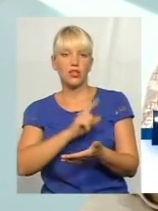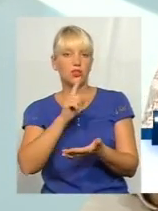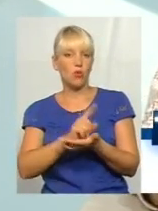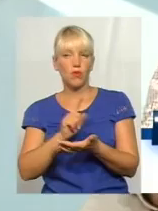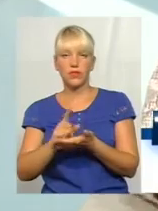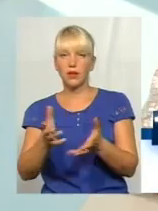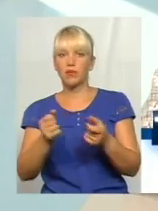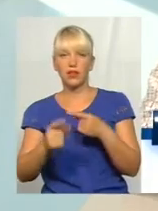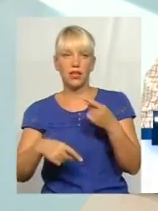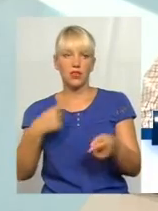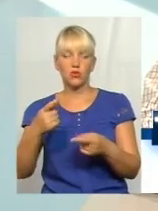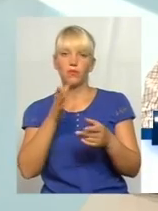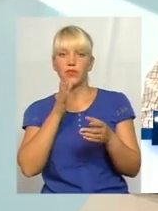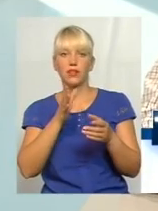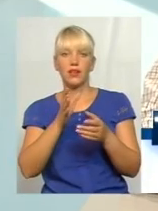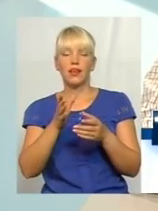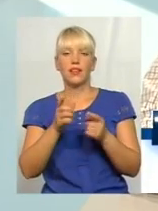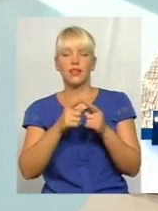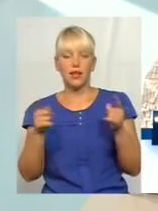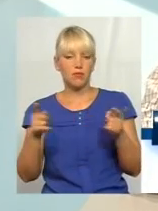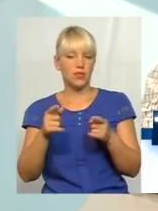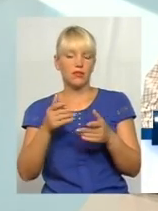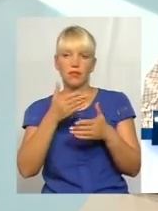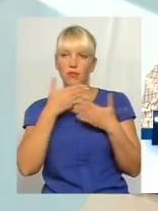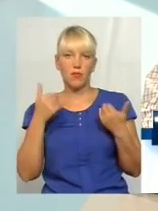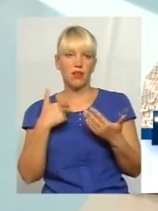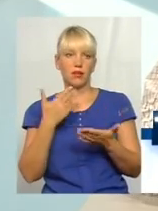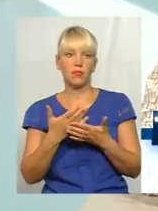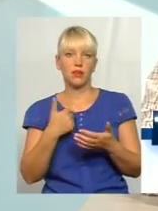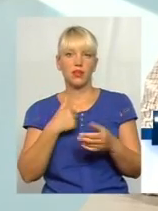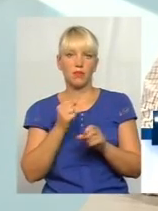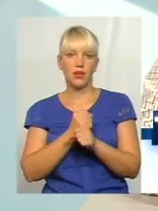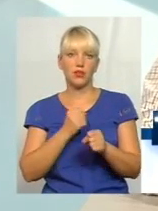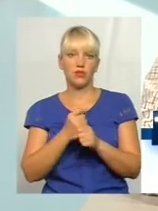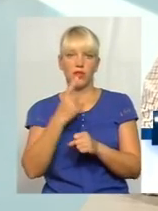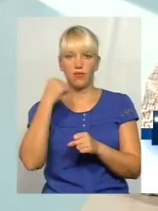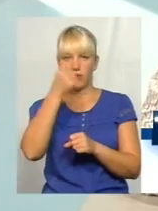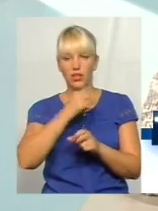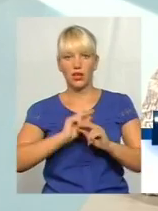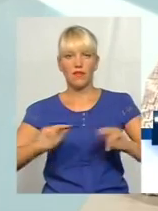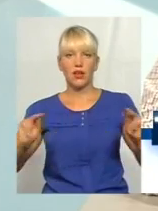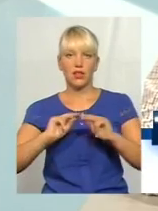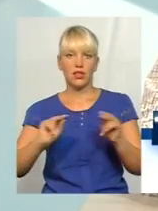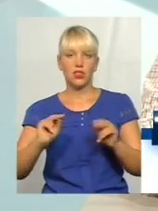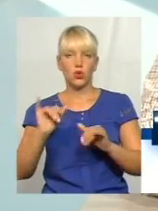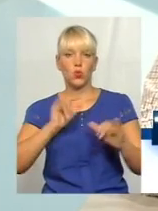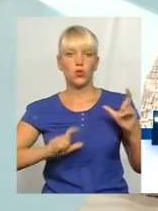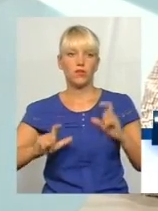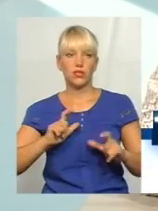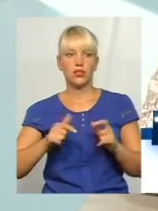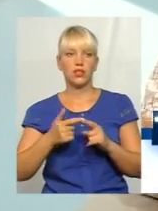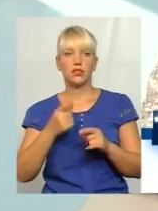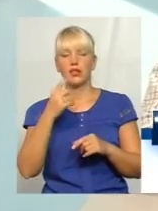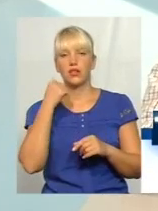наступний термін немає Я працював викладачем університету Я працював на річному контракті і жодних проблем Ну